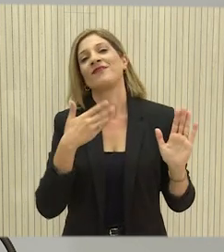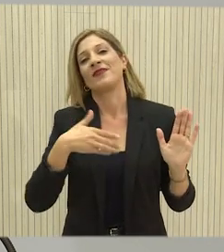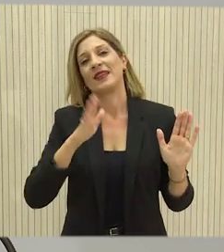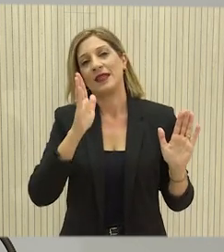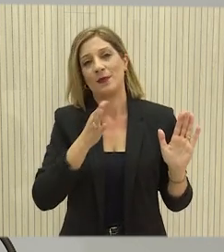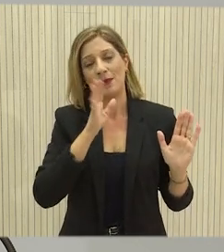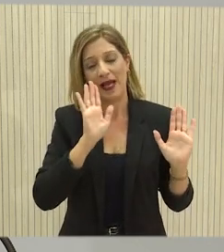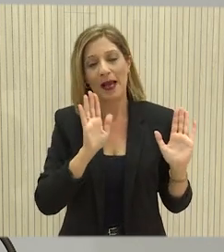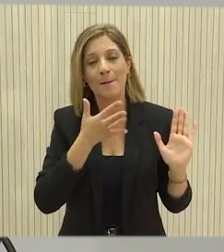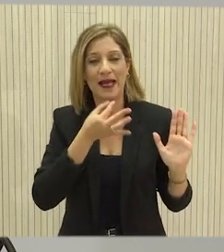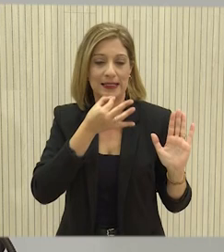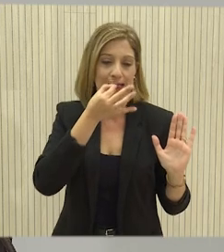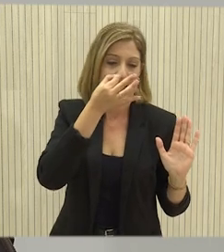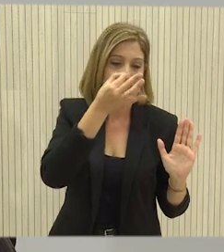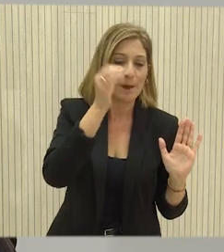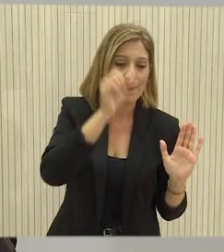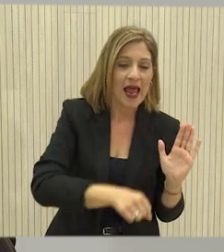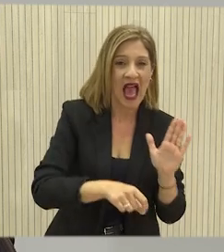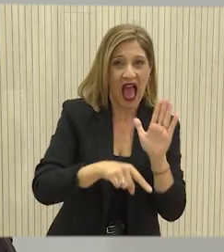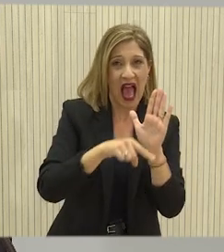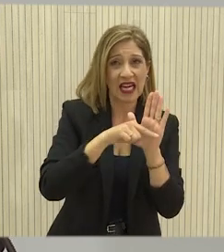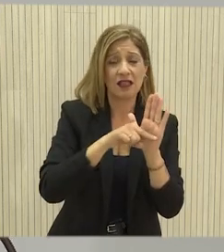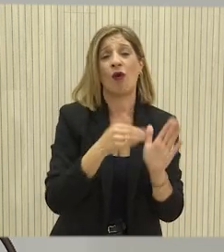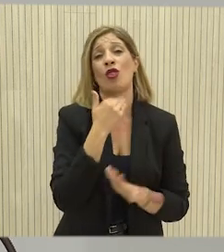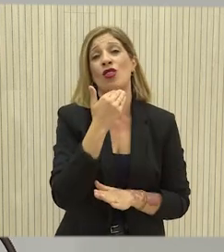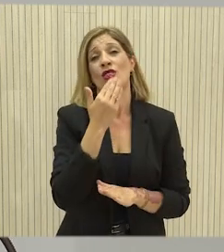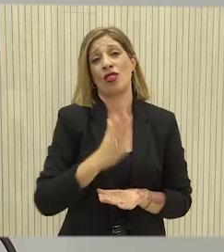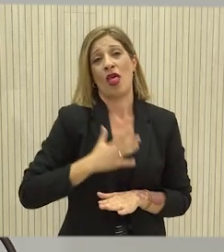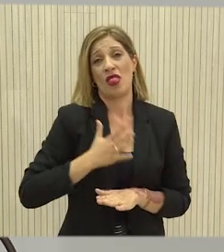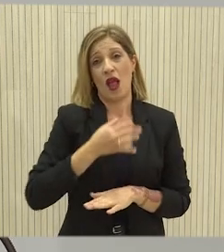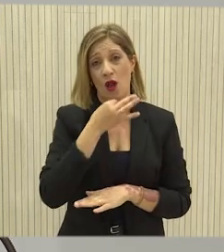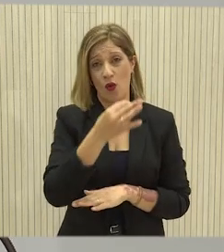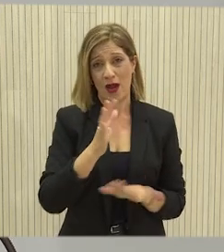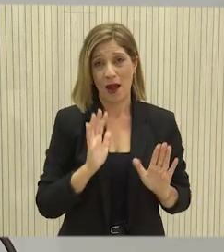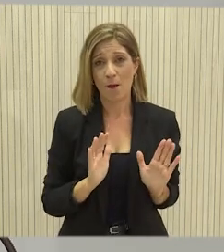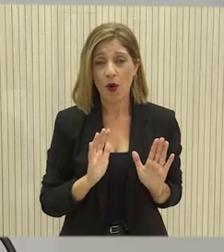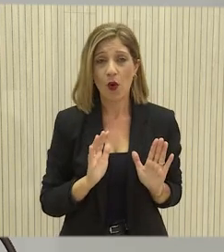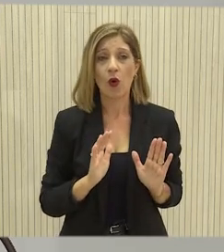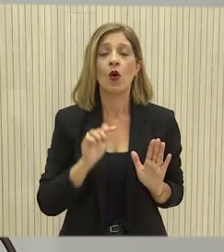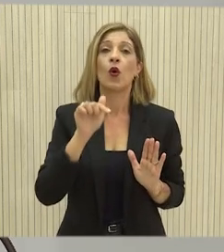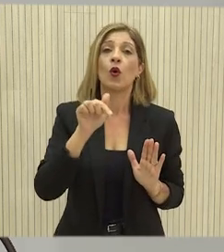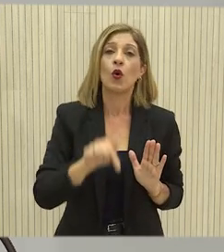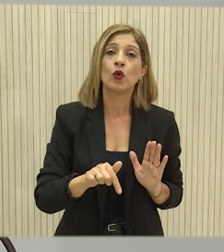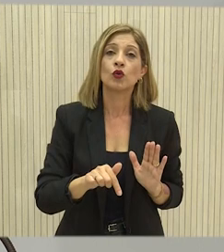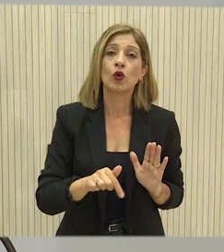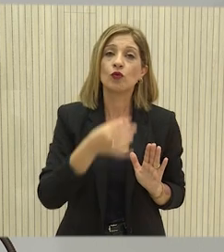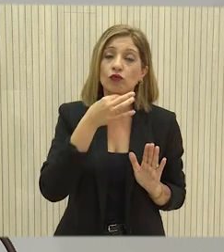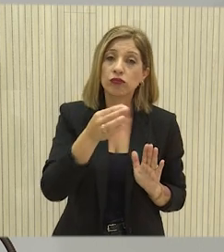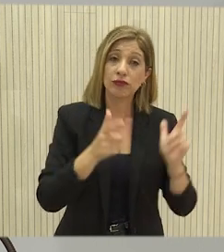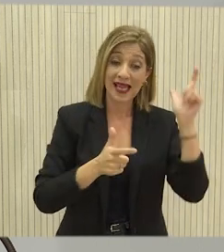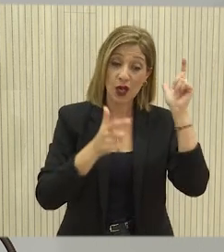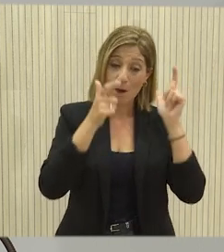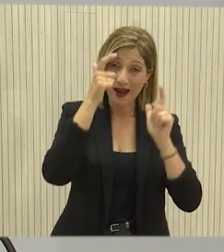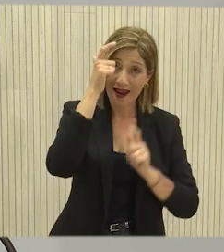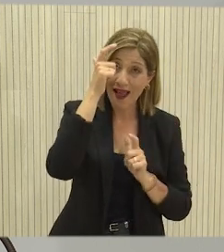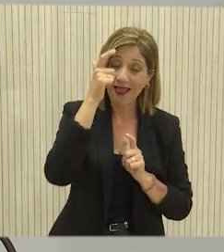μια διαδικασία προκαταβάλλοντας το αρνητικό που μπορεί να επέλθει την ίδια στιγμή. Σύμφωνα με τους όρους εντολής της ειρηνευτικής δύναμης,